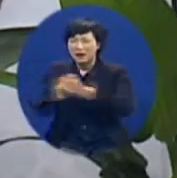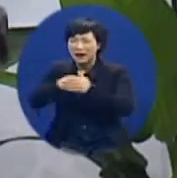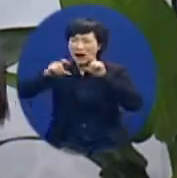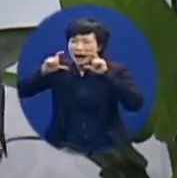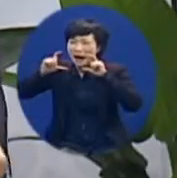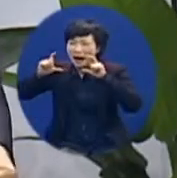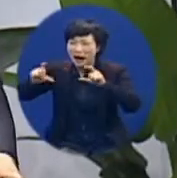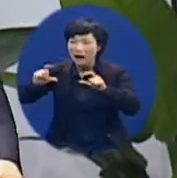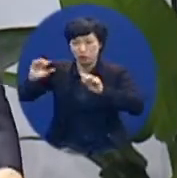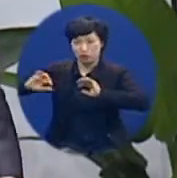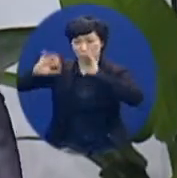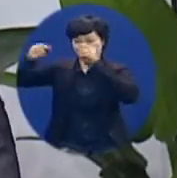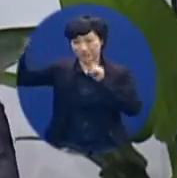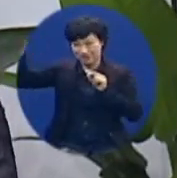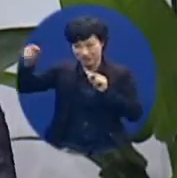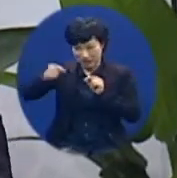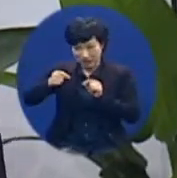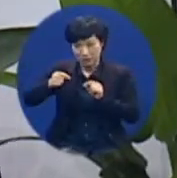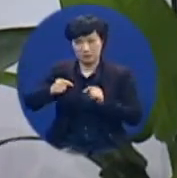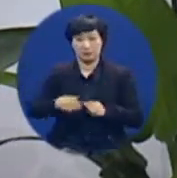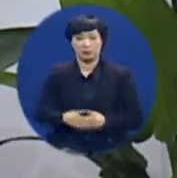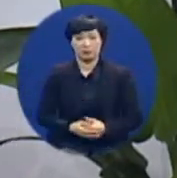회개하라 천국이